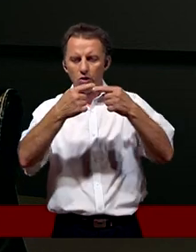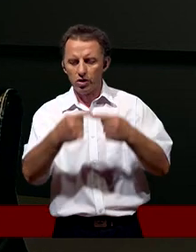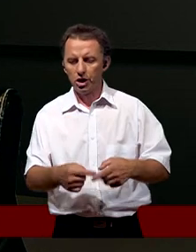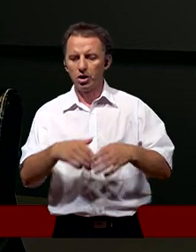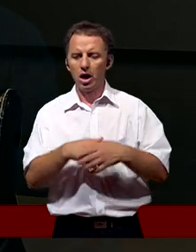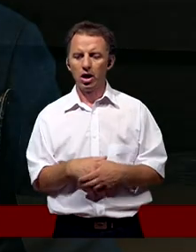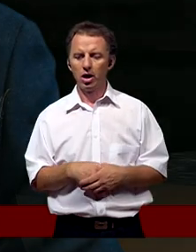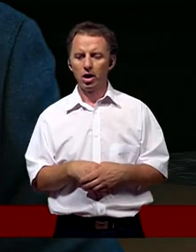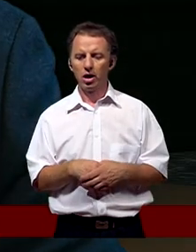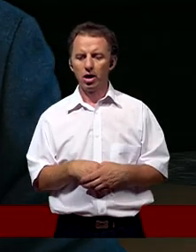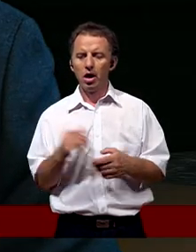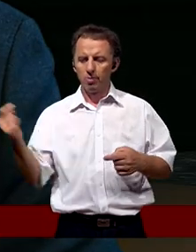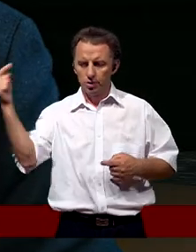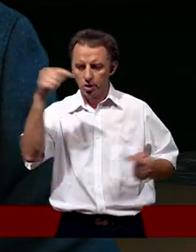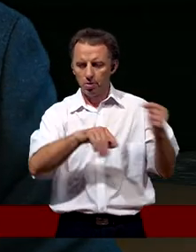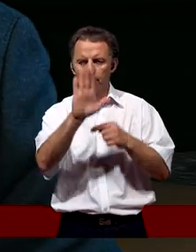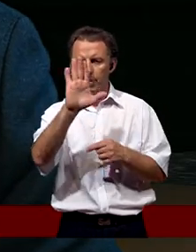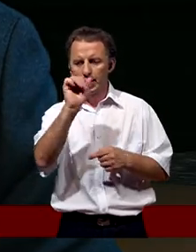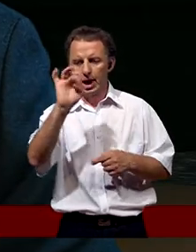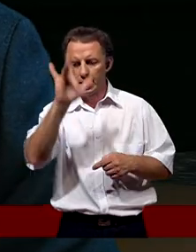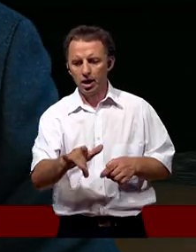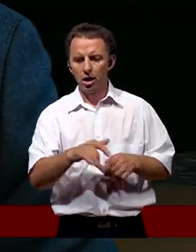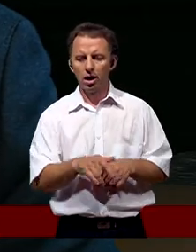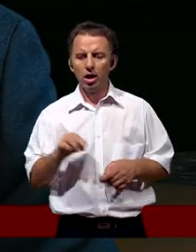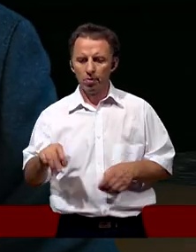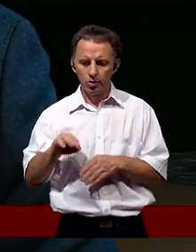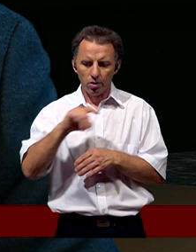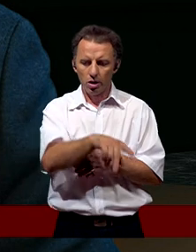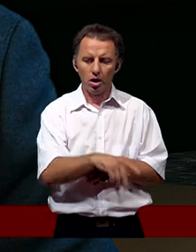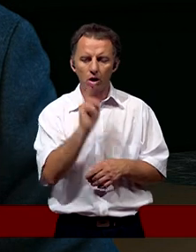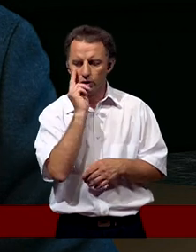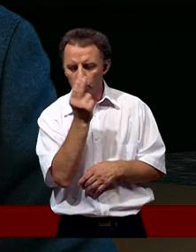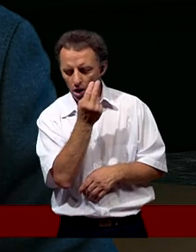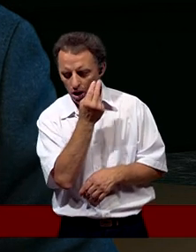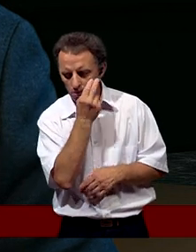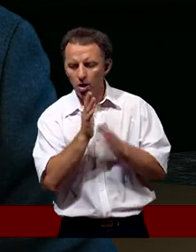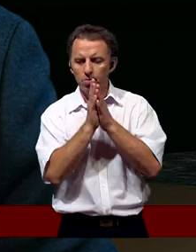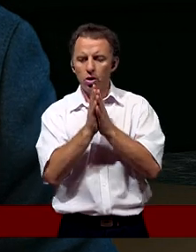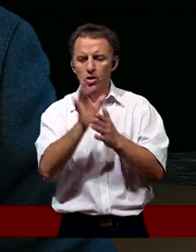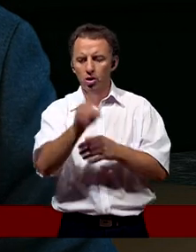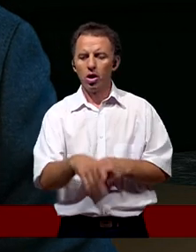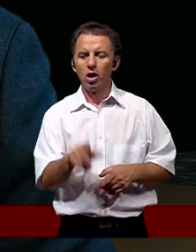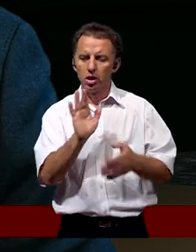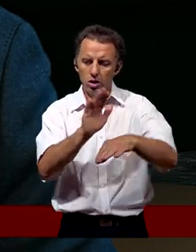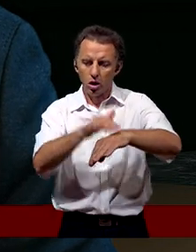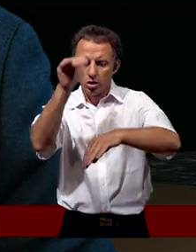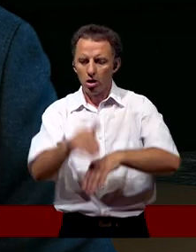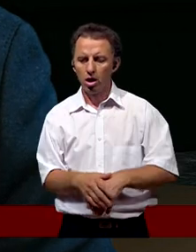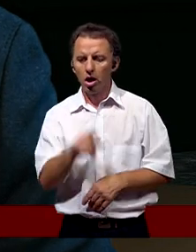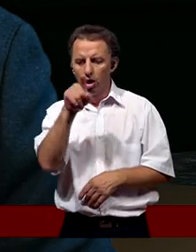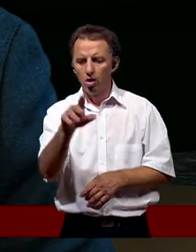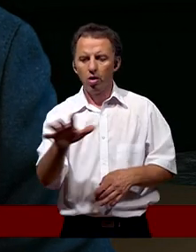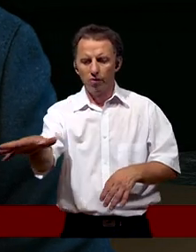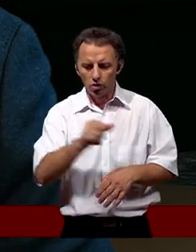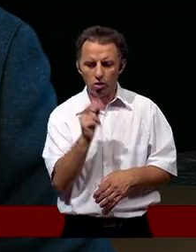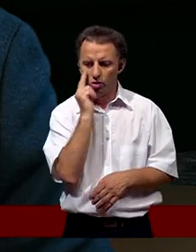wersetu. I przybyli do Betsajdy. I przyprowadzili do niego ślepego i prosili go, aby się go dotknął.